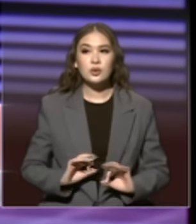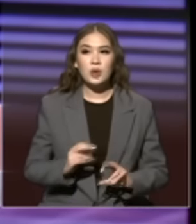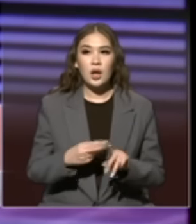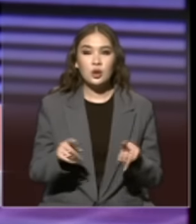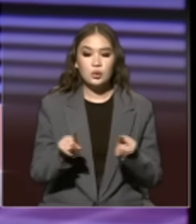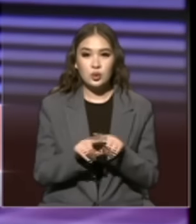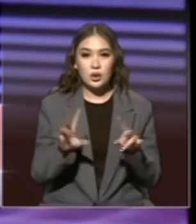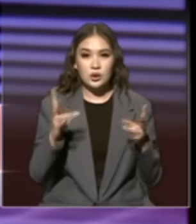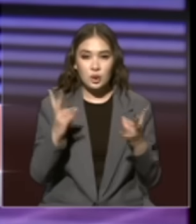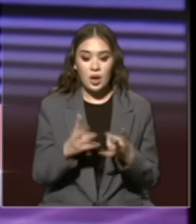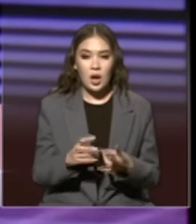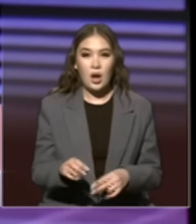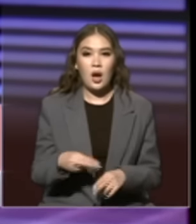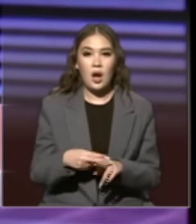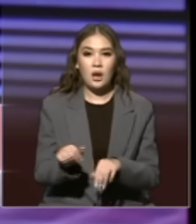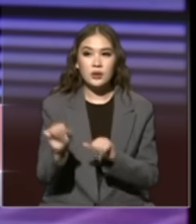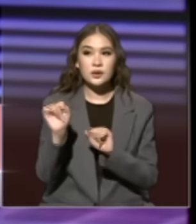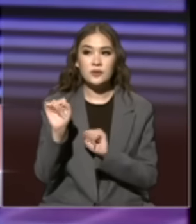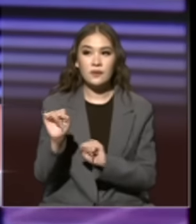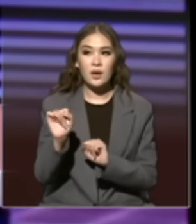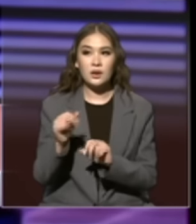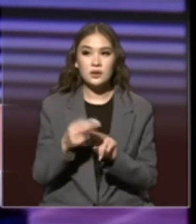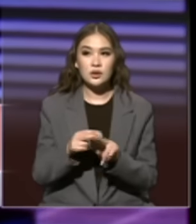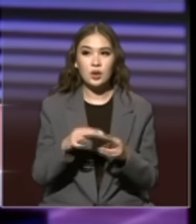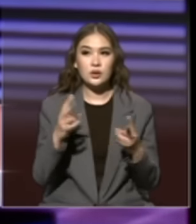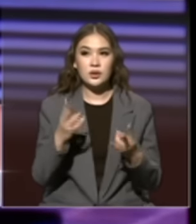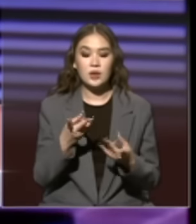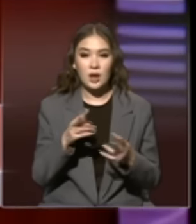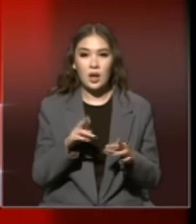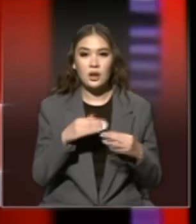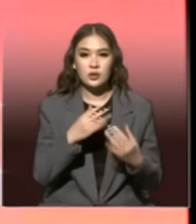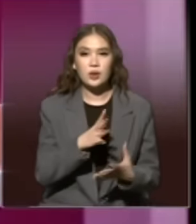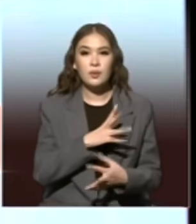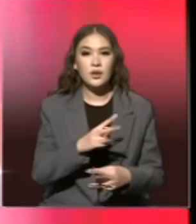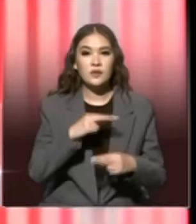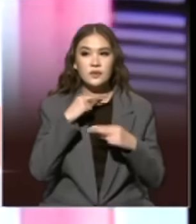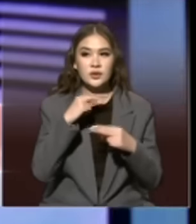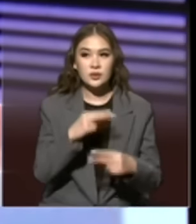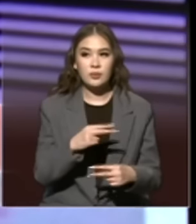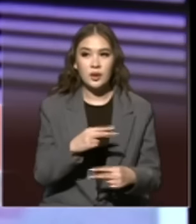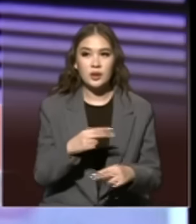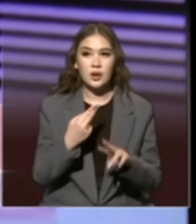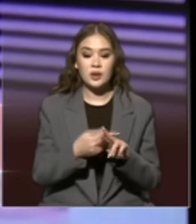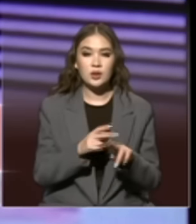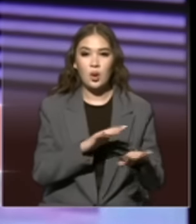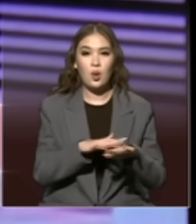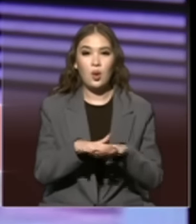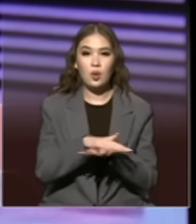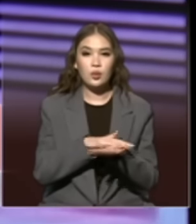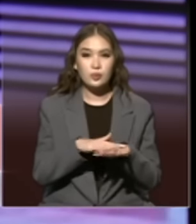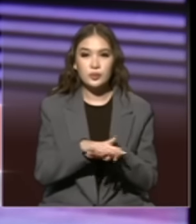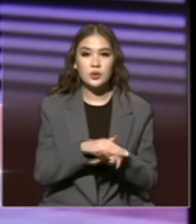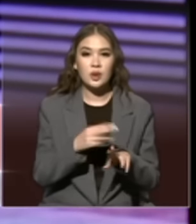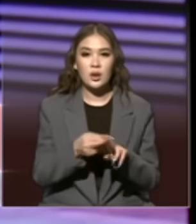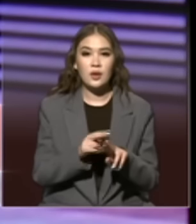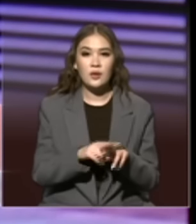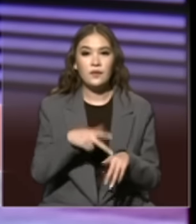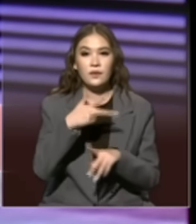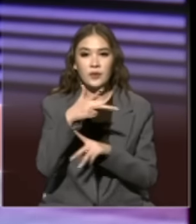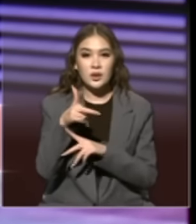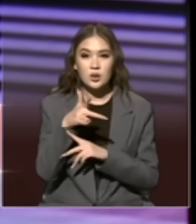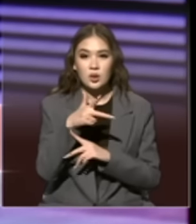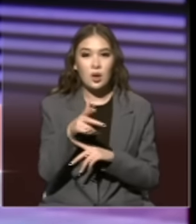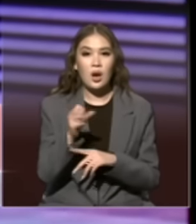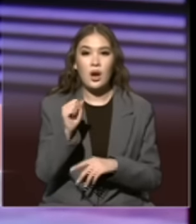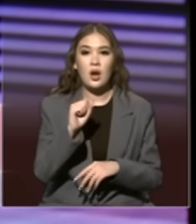керек десеңіздер, адвокаттар қызметі үшін үлкен бір символ, үлкен символ. Өйткені қоғамдық пікір, видео, аудио, жаңа